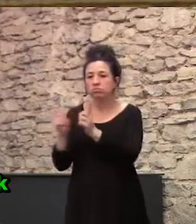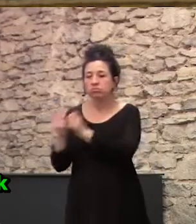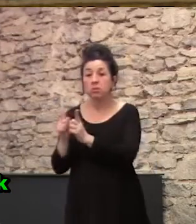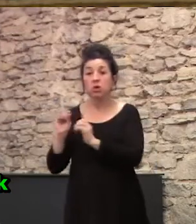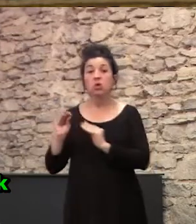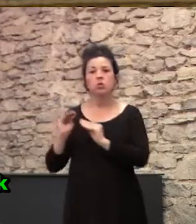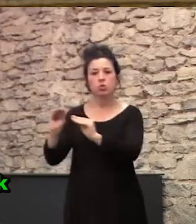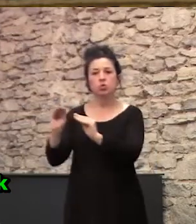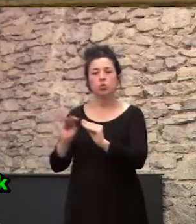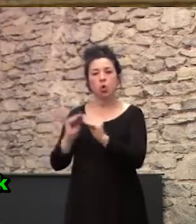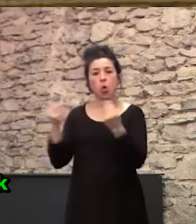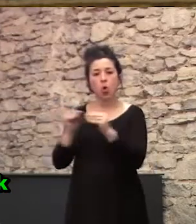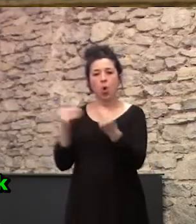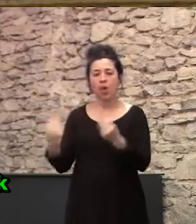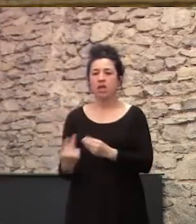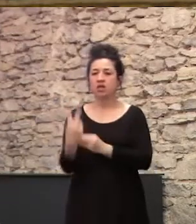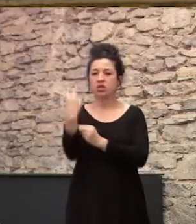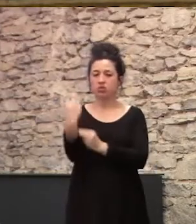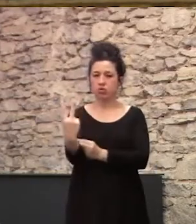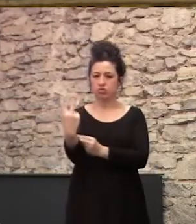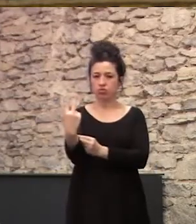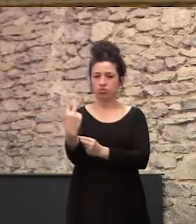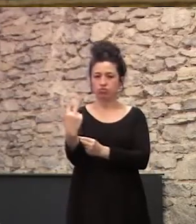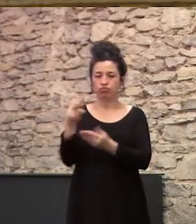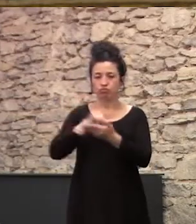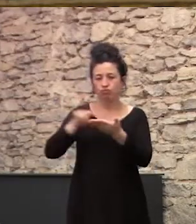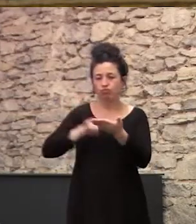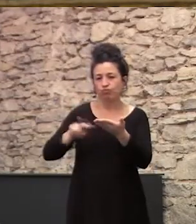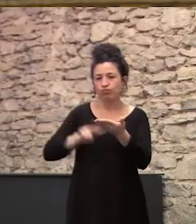novelak, eta asko gustatu zaizkit direlako oso